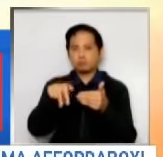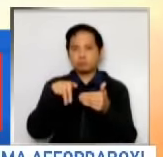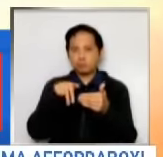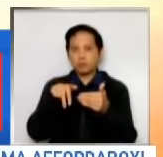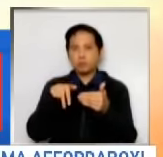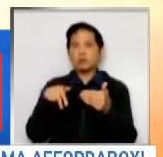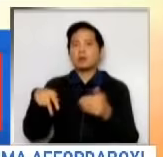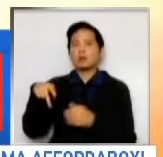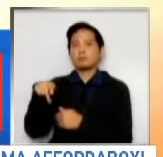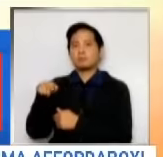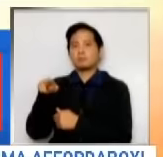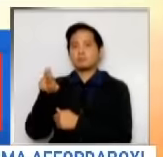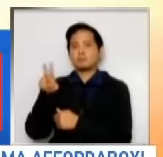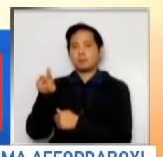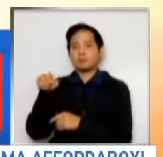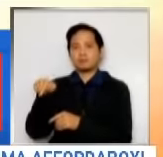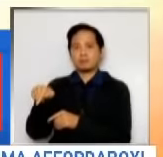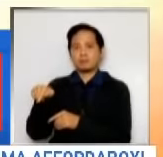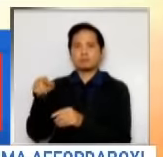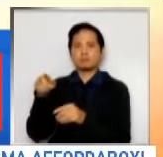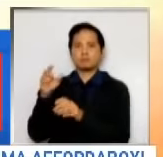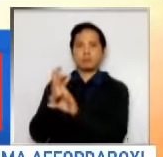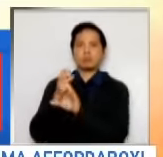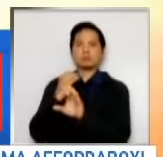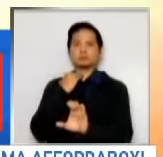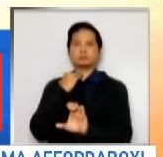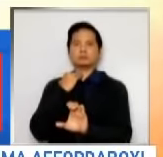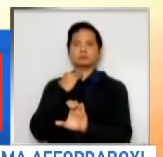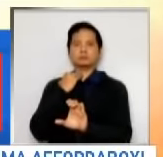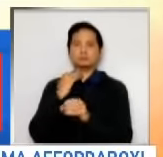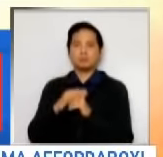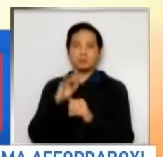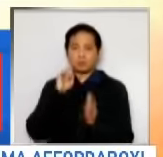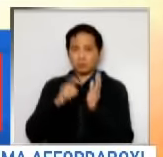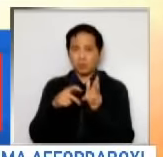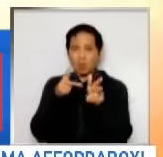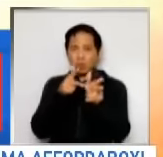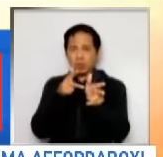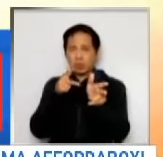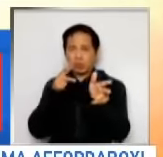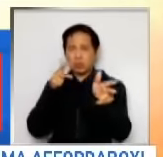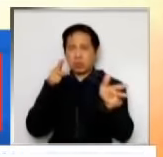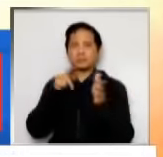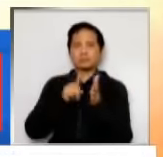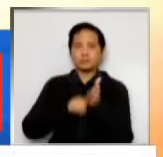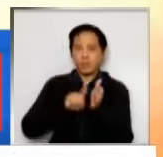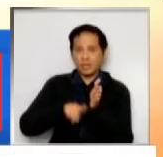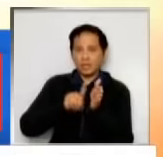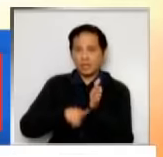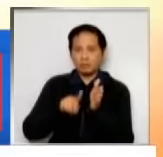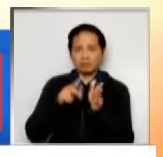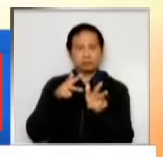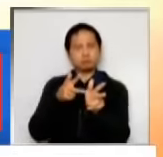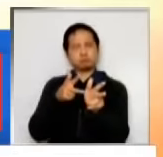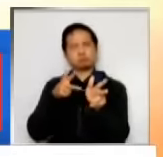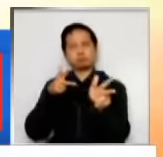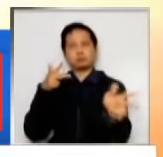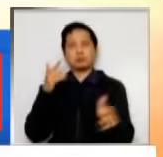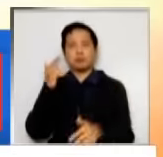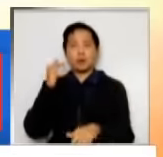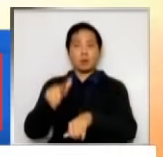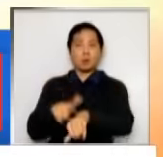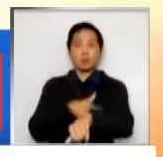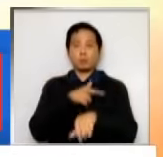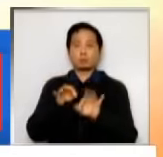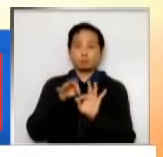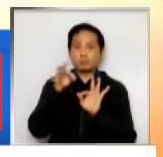vehicles. Nakita rin po natin kahapon, Sir Egan, na mahaba po yung pila natin sa checkpoint. Kung kaya't na nagtagal din po na makaservisyo